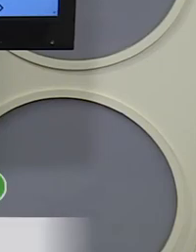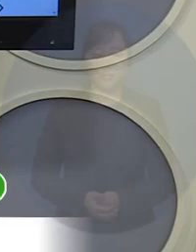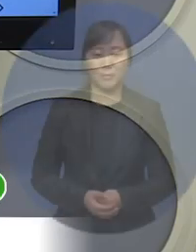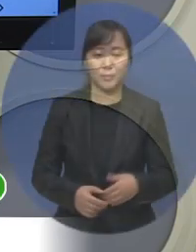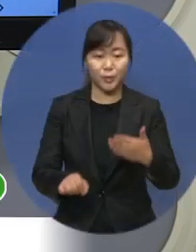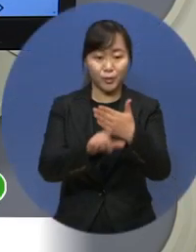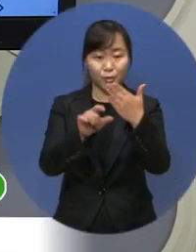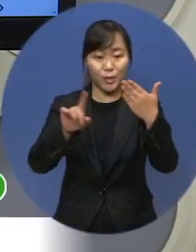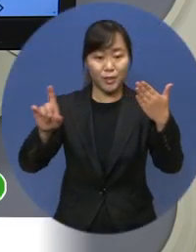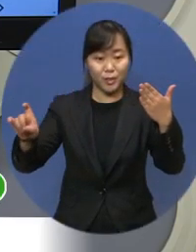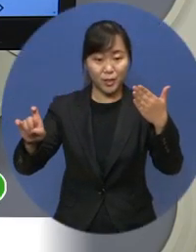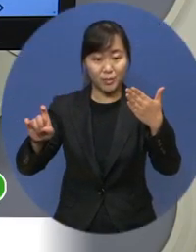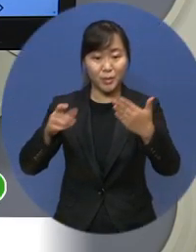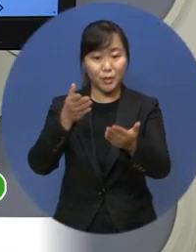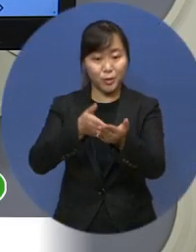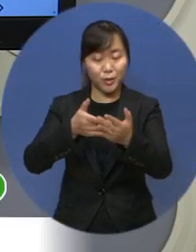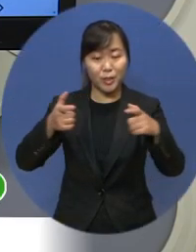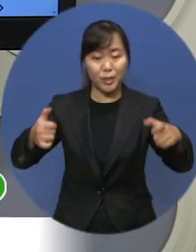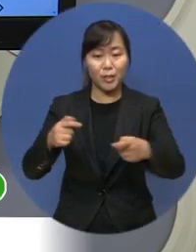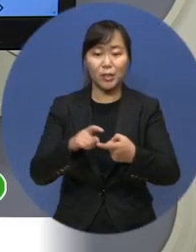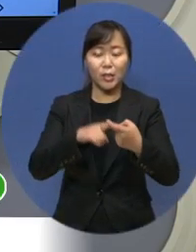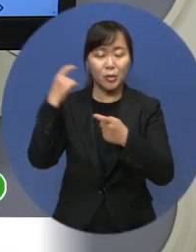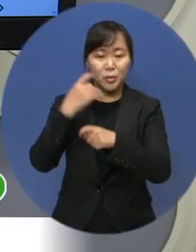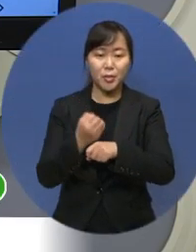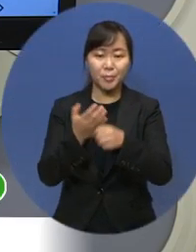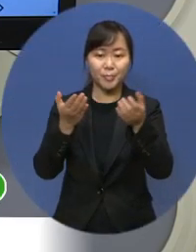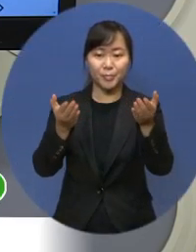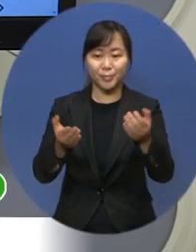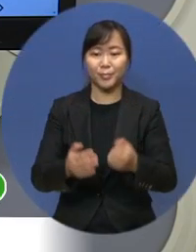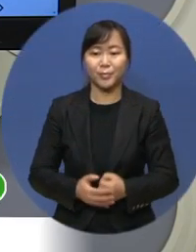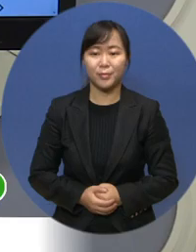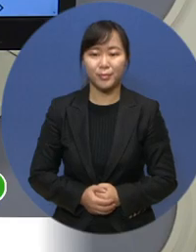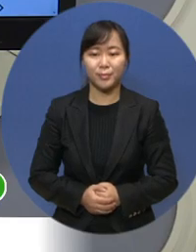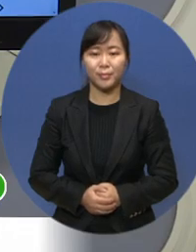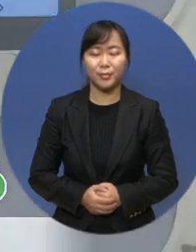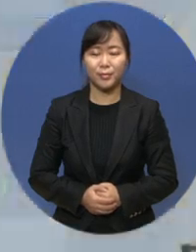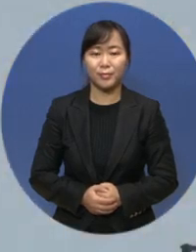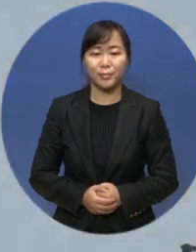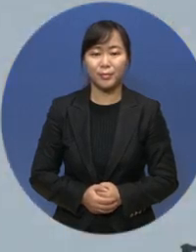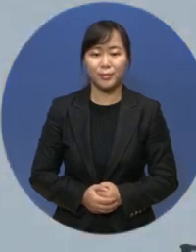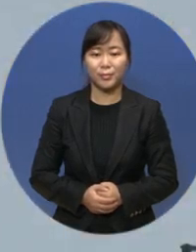9월 10일 목요일 만 말한 웃은 은 지역 네트워크 소식으로 함께 합니다